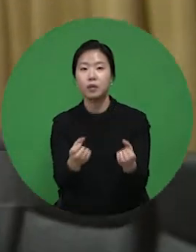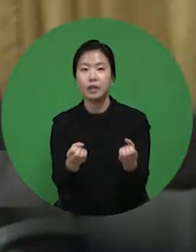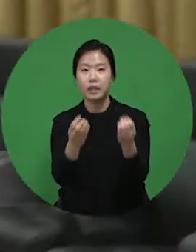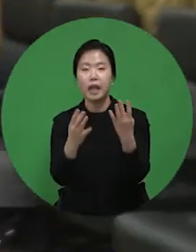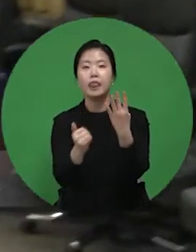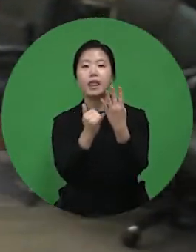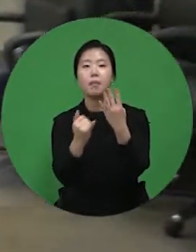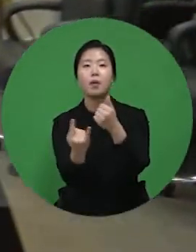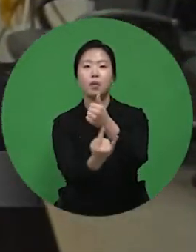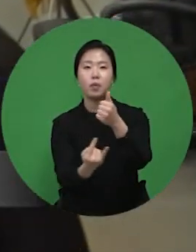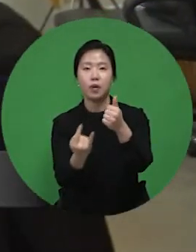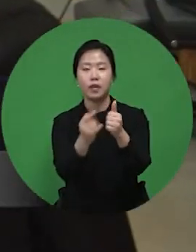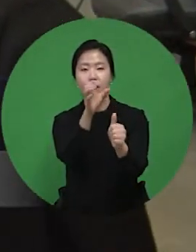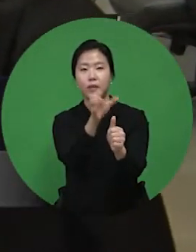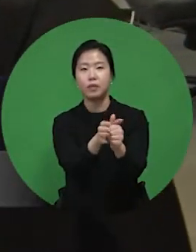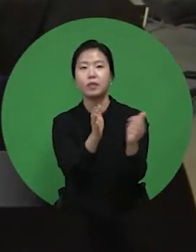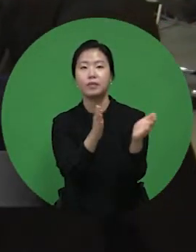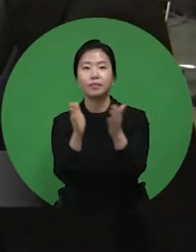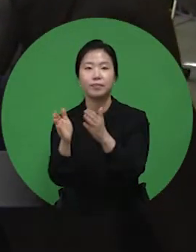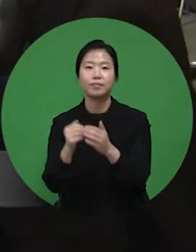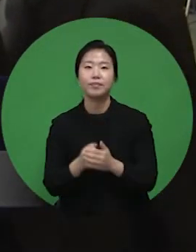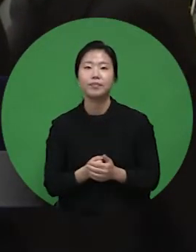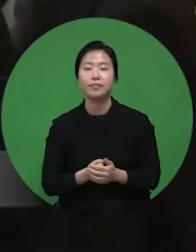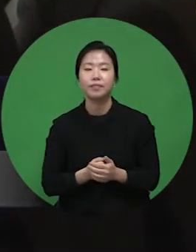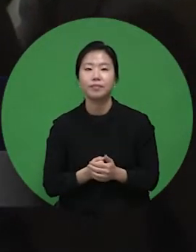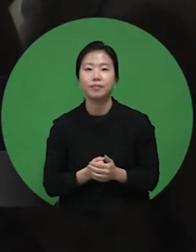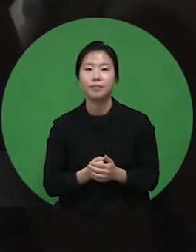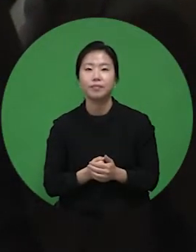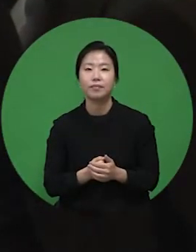이번 위촉식은 4명의 유언을 위촉하기 위해